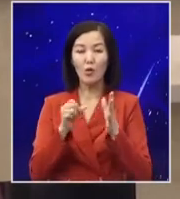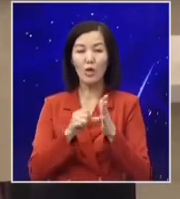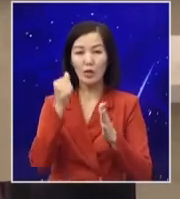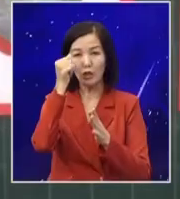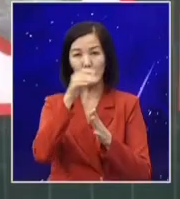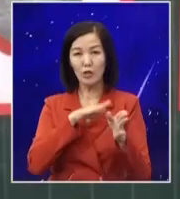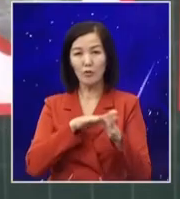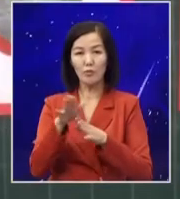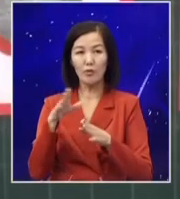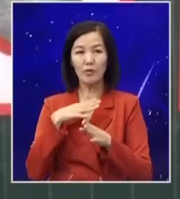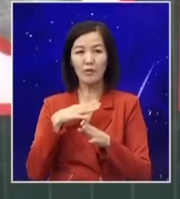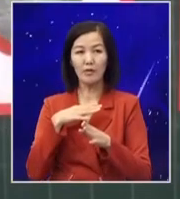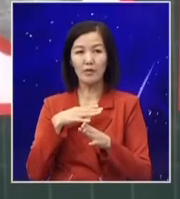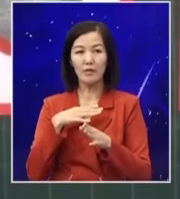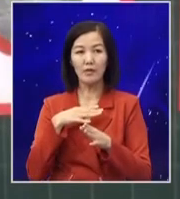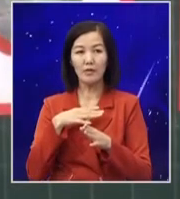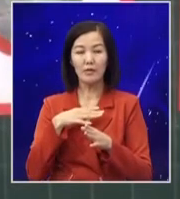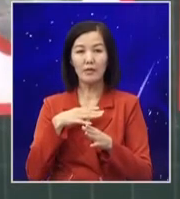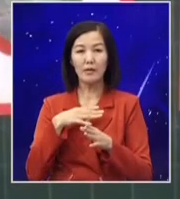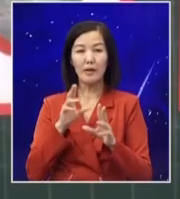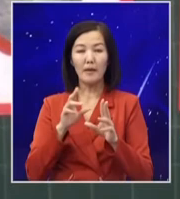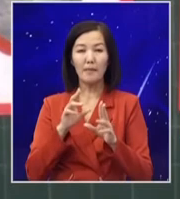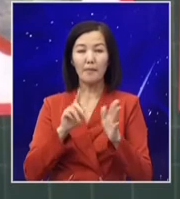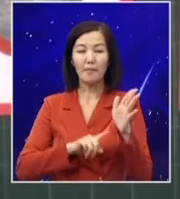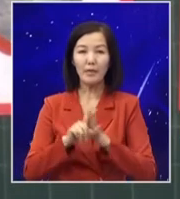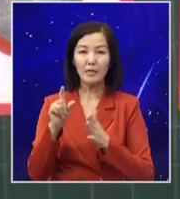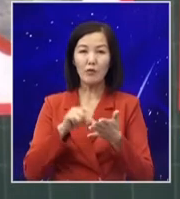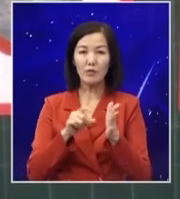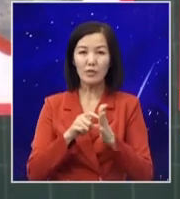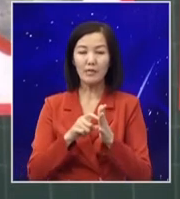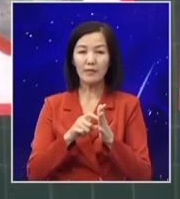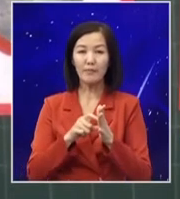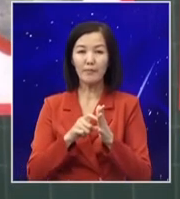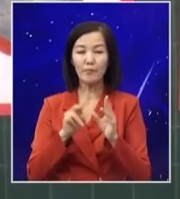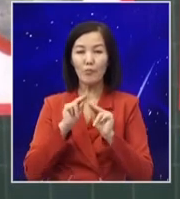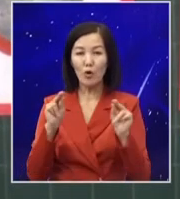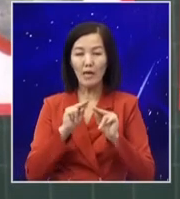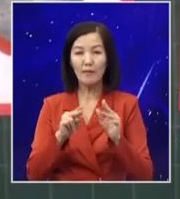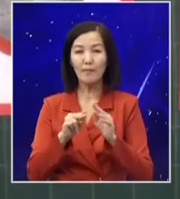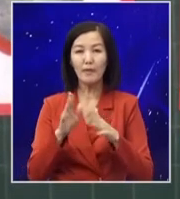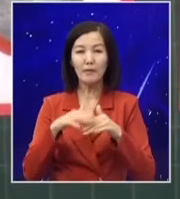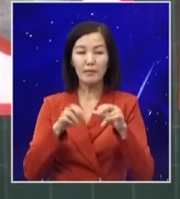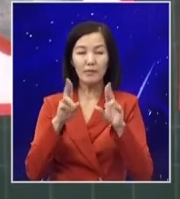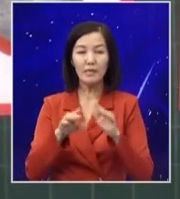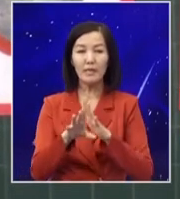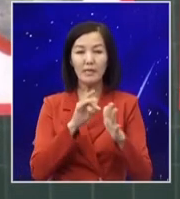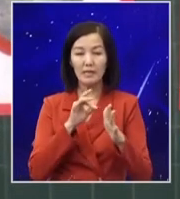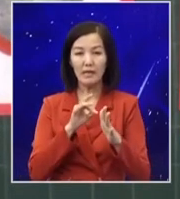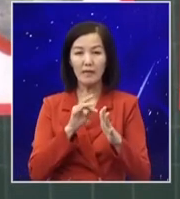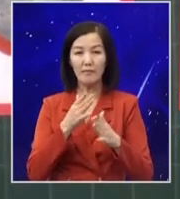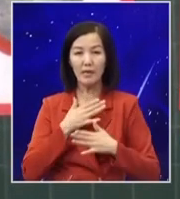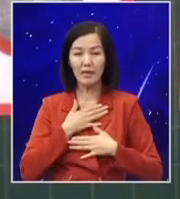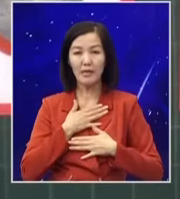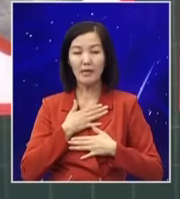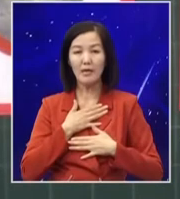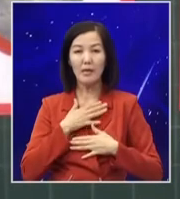болыпты. Сынып мамандығын мен таңдаған себебім, өйткені біздің отбасымызда менің анам, екі жеңгем мұғалім